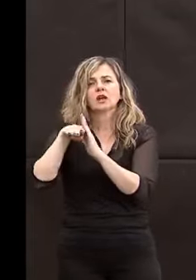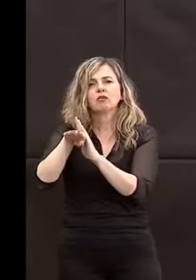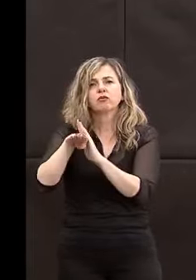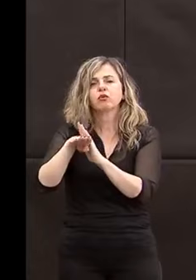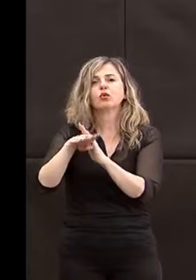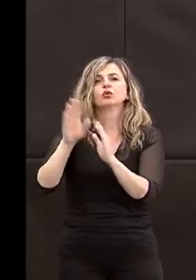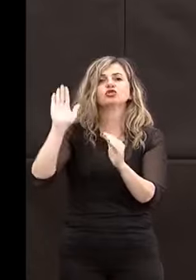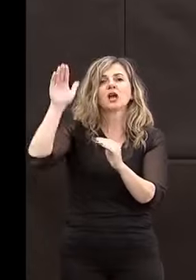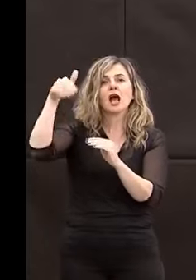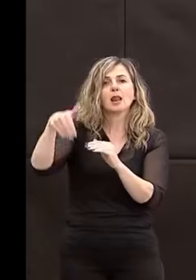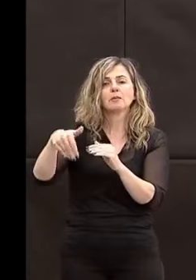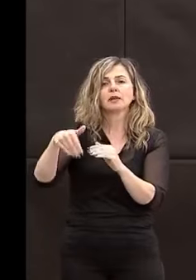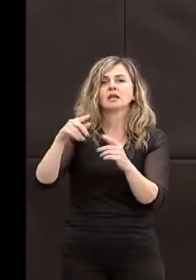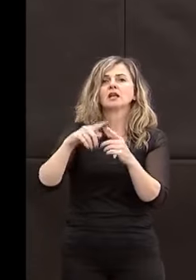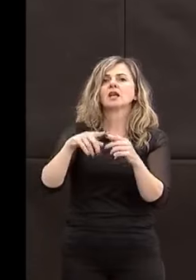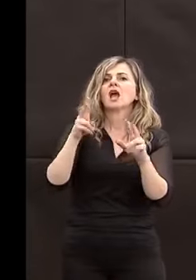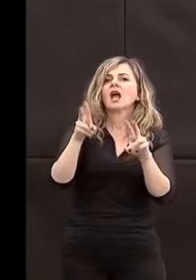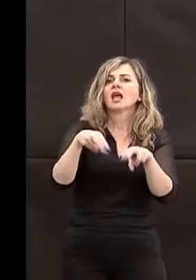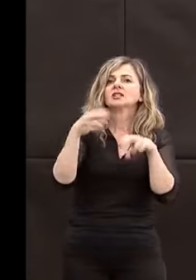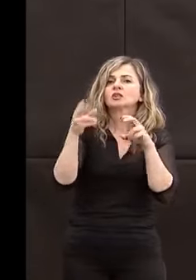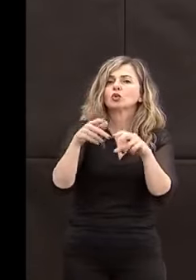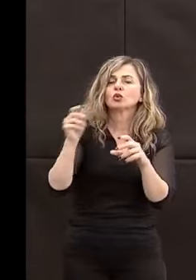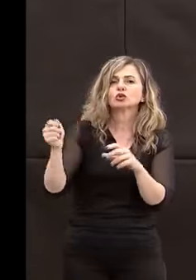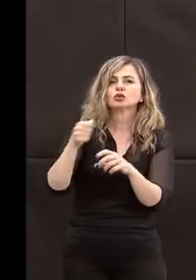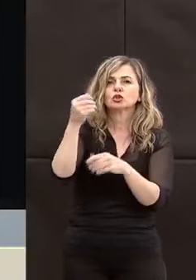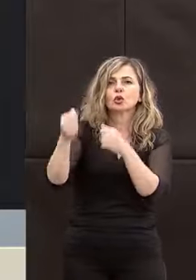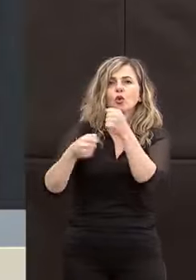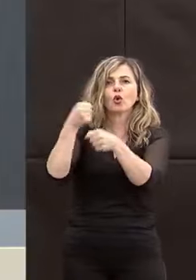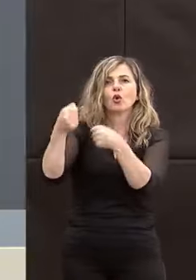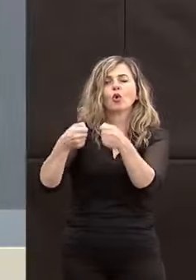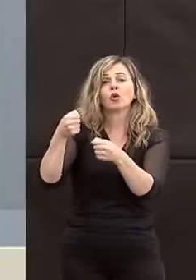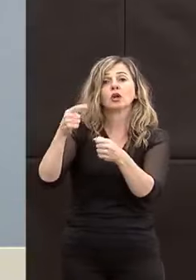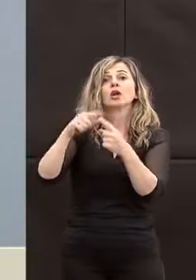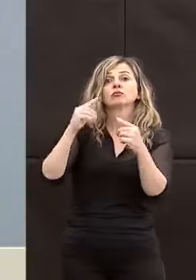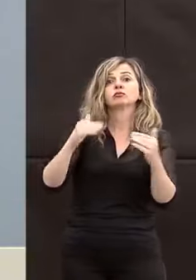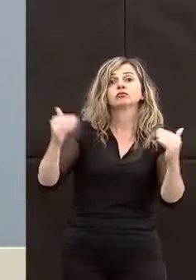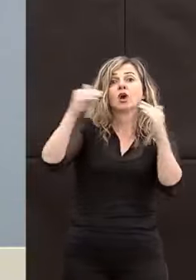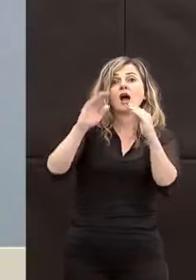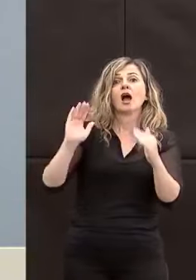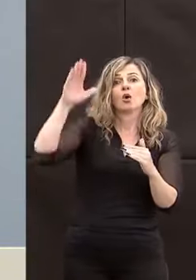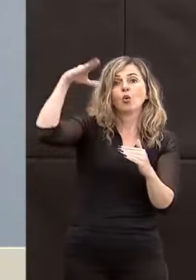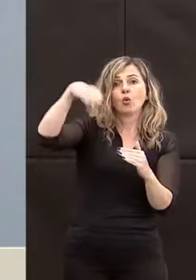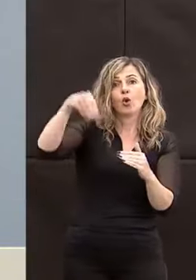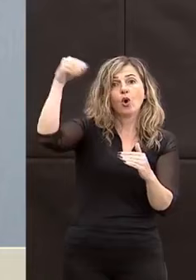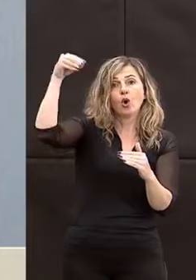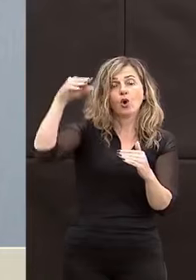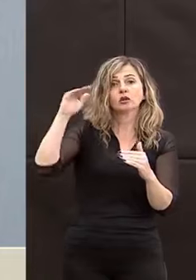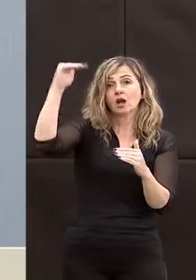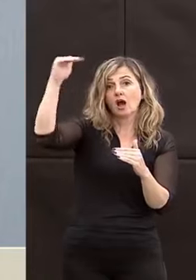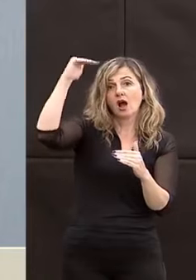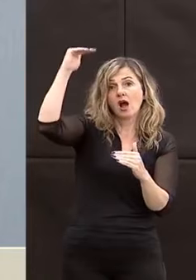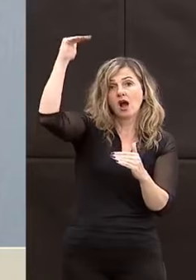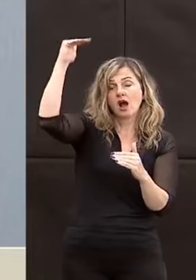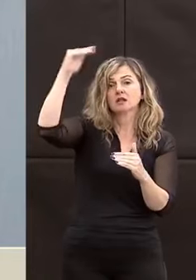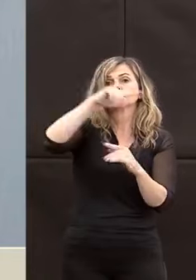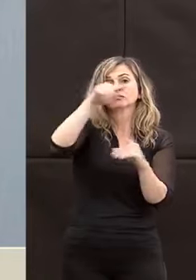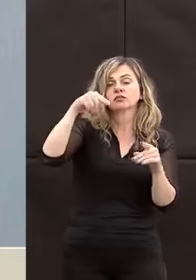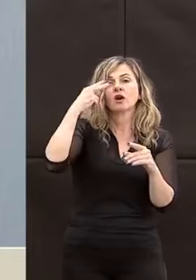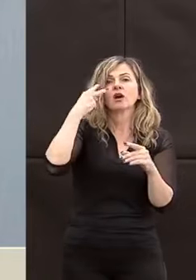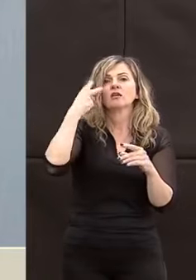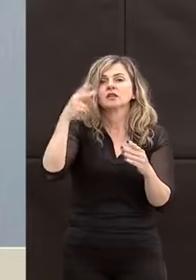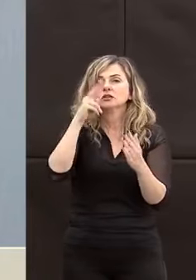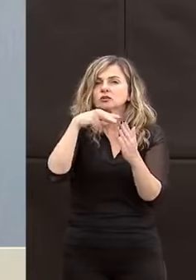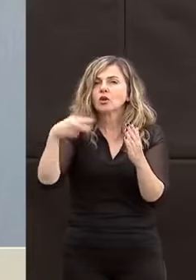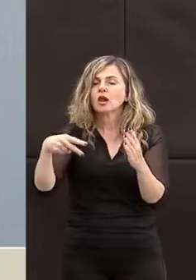e quanti rifugi di altro tipo che abbiamo noi in quota e avete visto anche le polemiche dei giorni